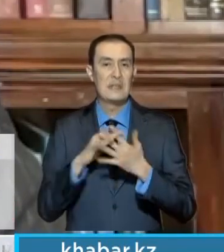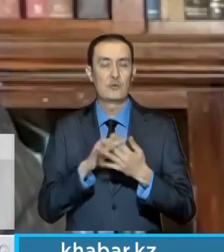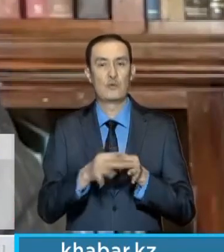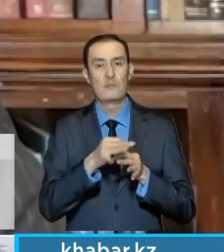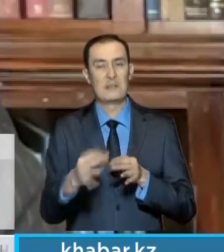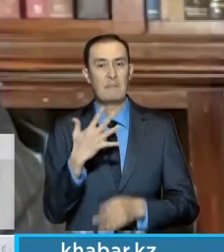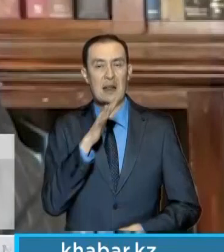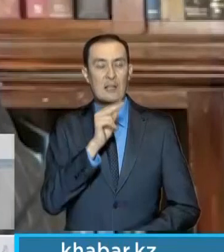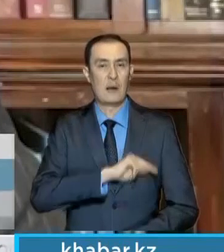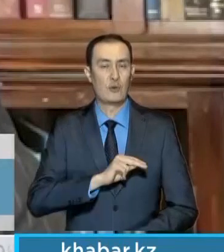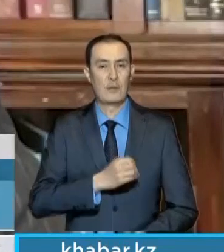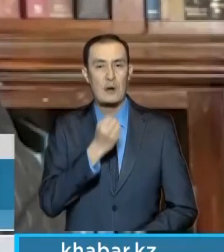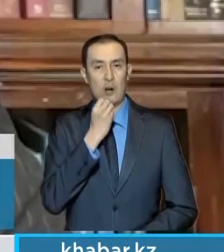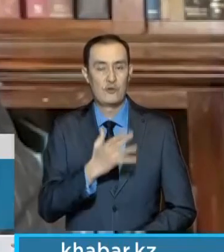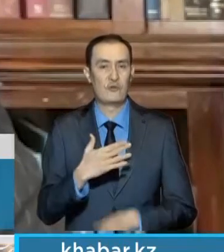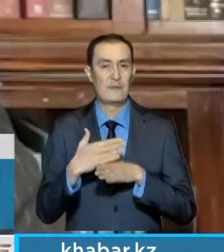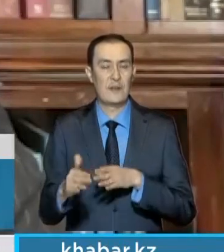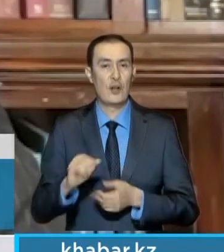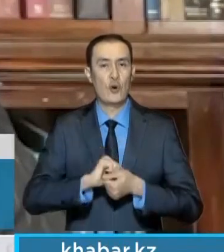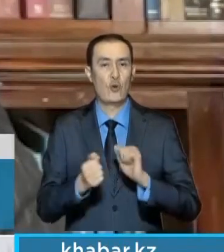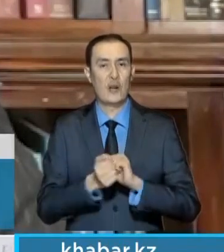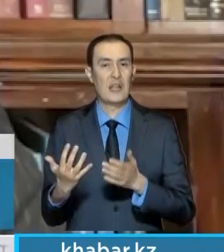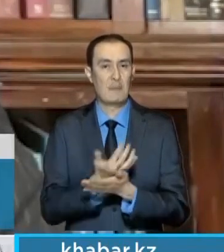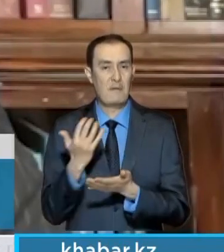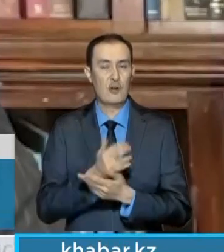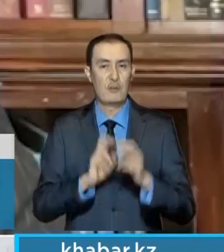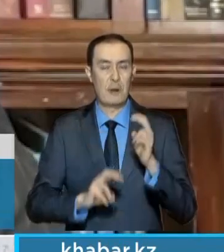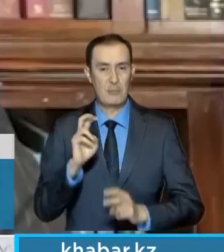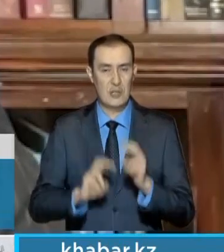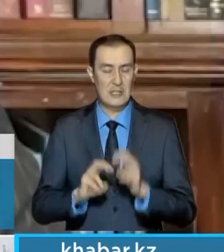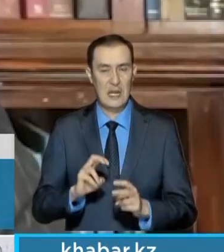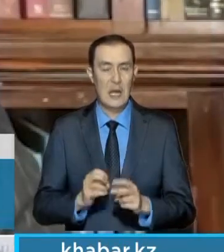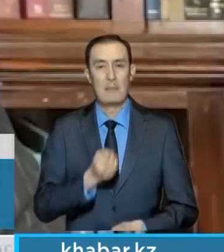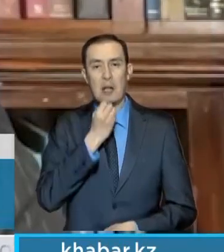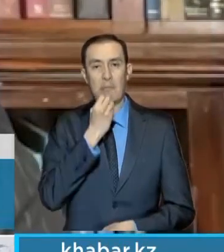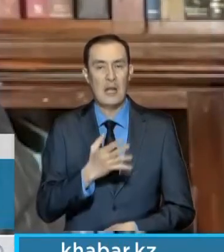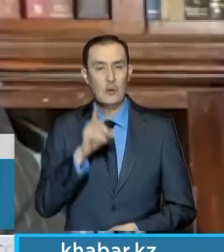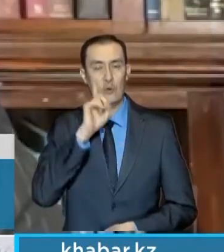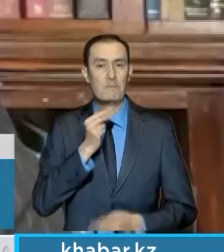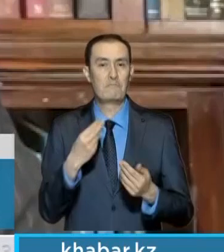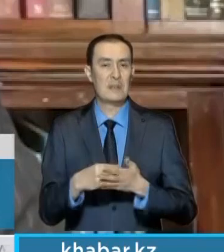и 5 лет плодотворно работаем в сфере горнодобывающей промышленности благоприятная